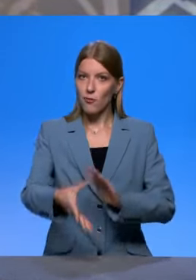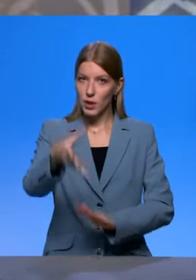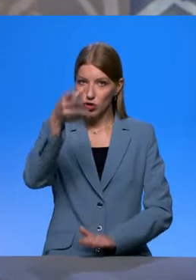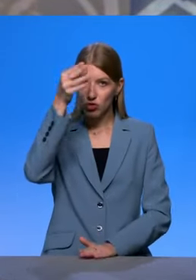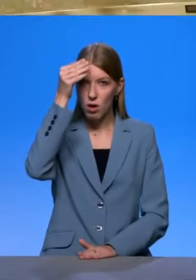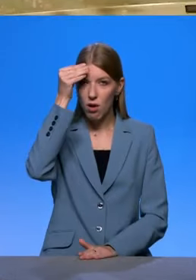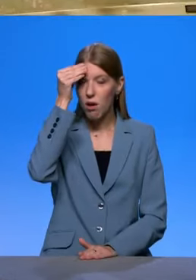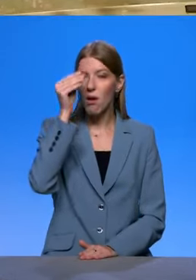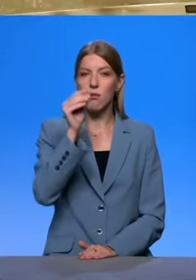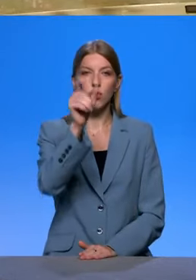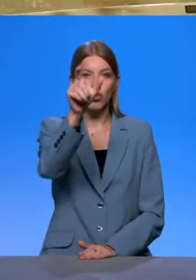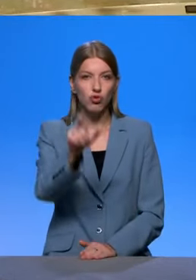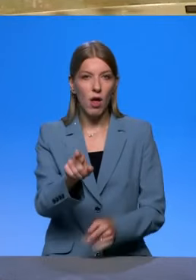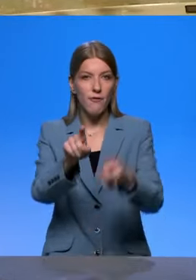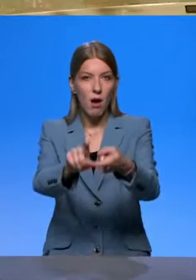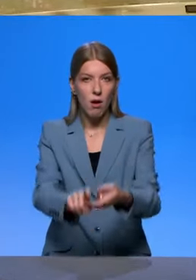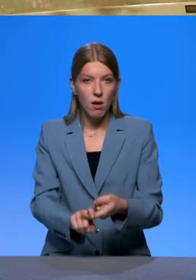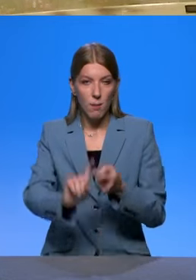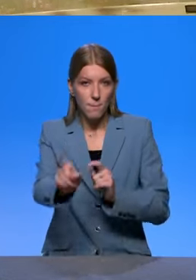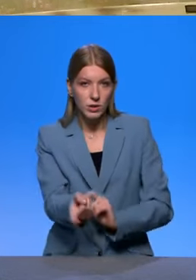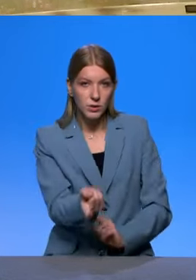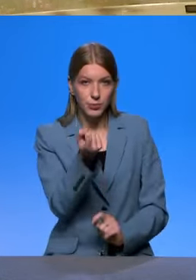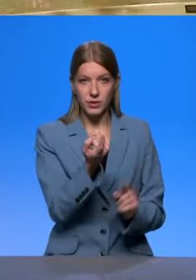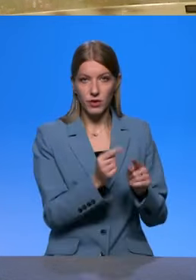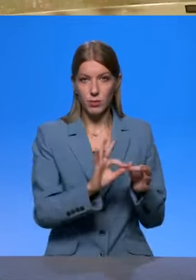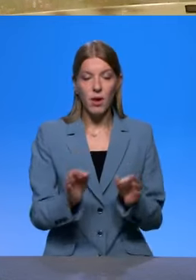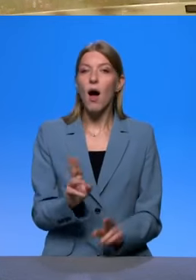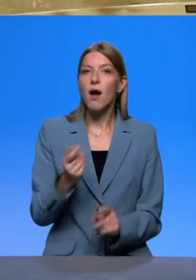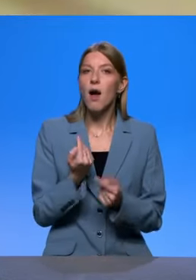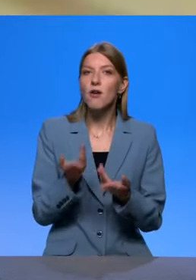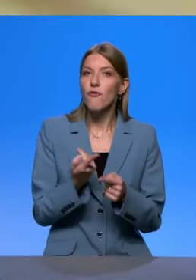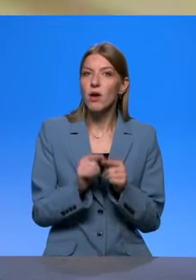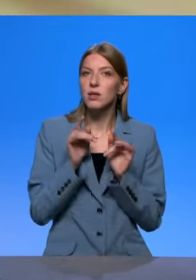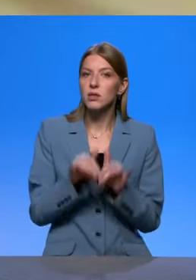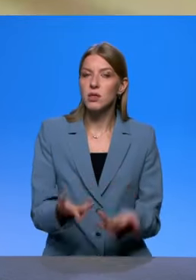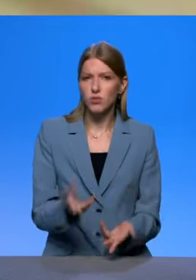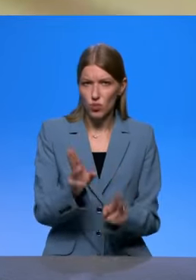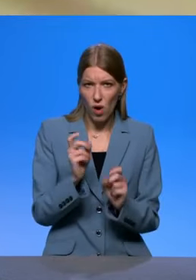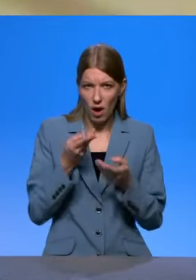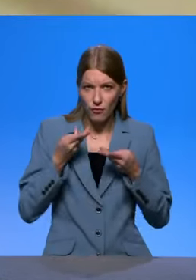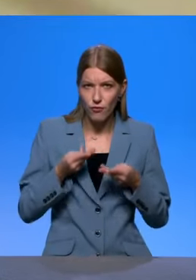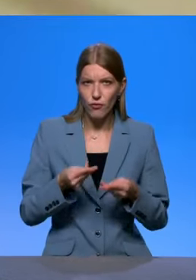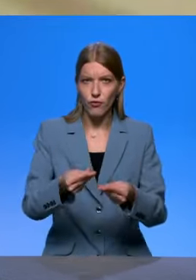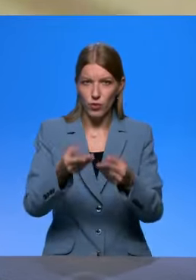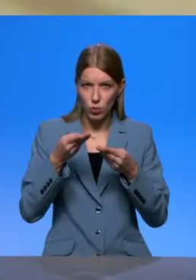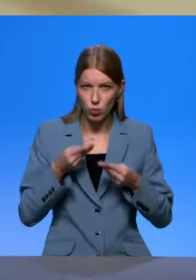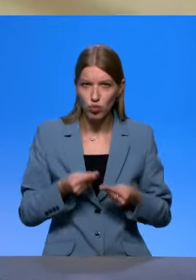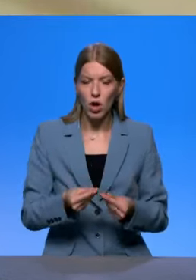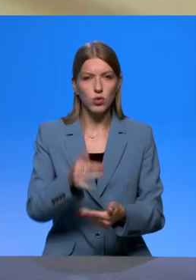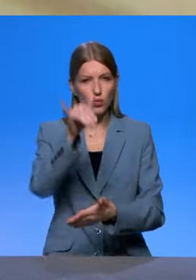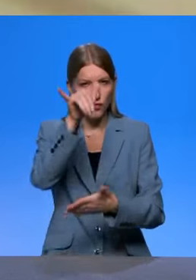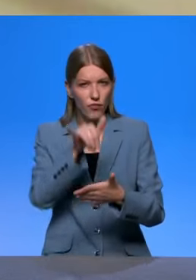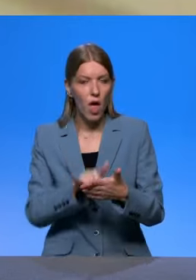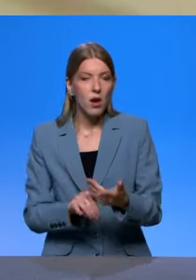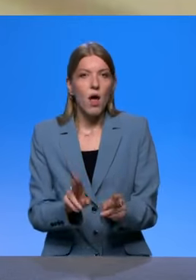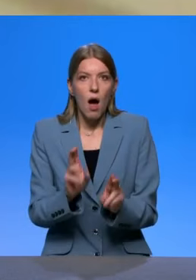вот в этот процесс. А как вы это делаете, кстати, Олег Михайлович? Который? Я вас загипнотизировал? Нет, как вот это вы внушаете уверенность? Как это вы,